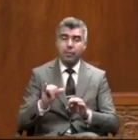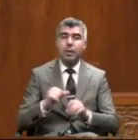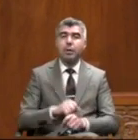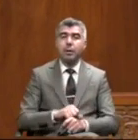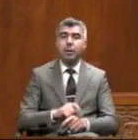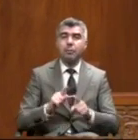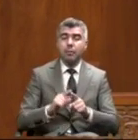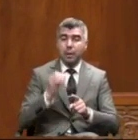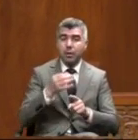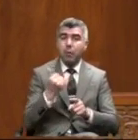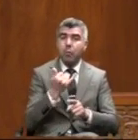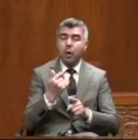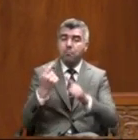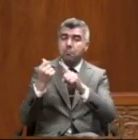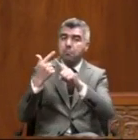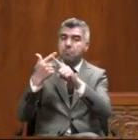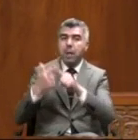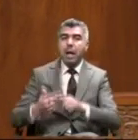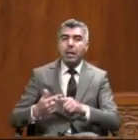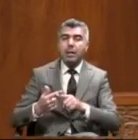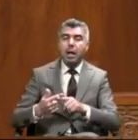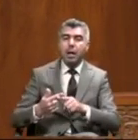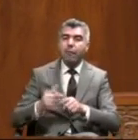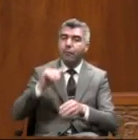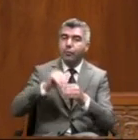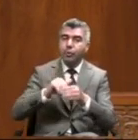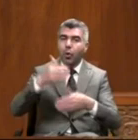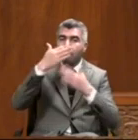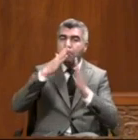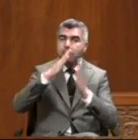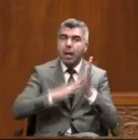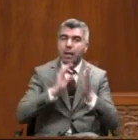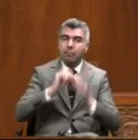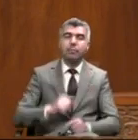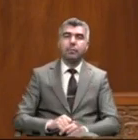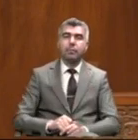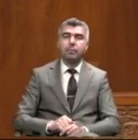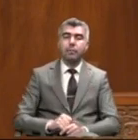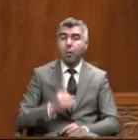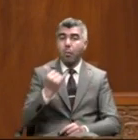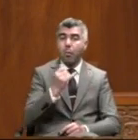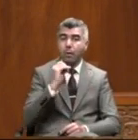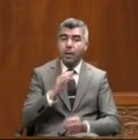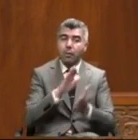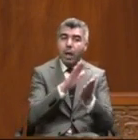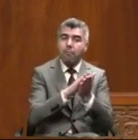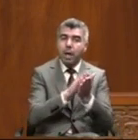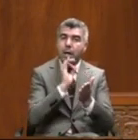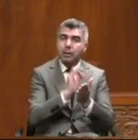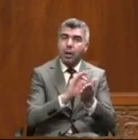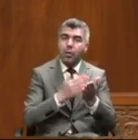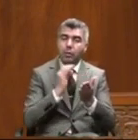صلابه الماليه العموميه ولولا التوفير هذه الهوامش التي